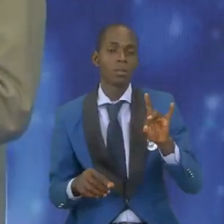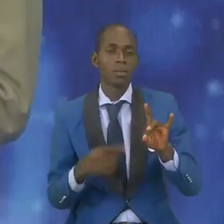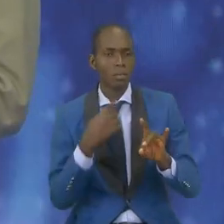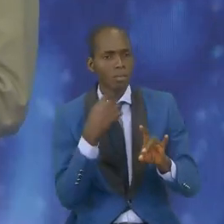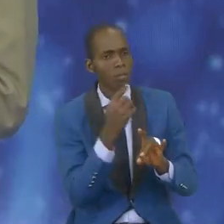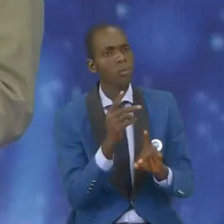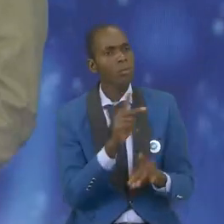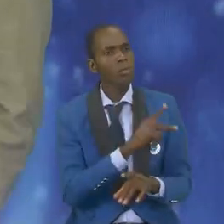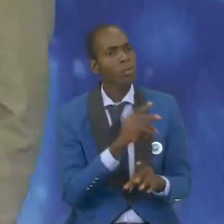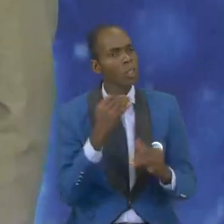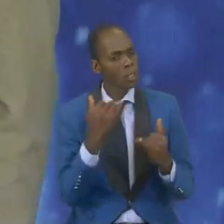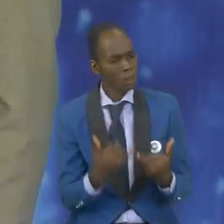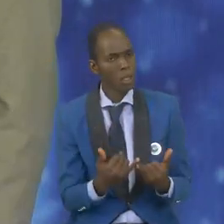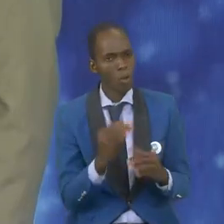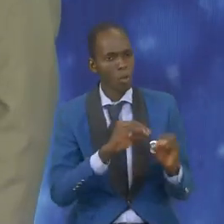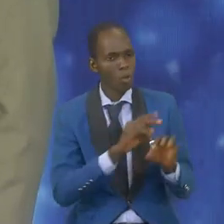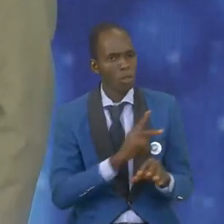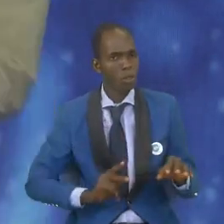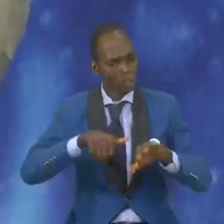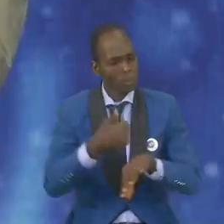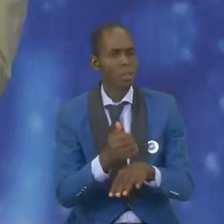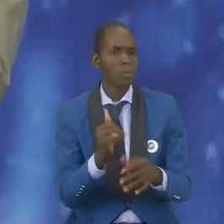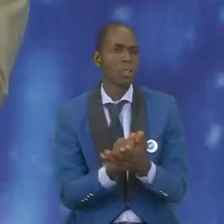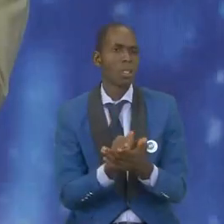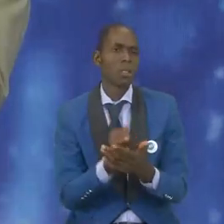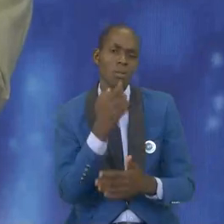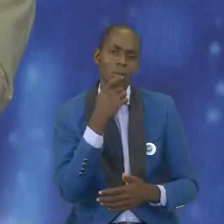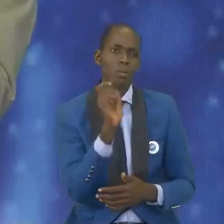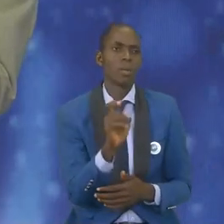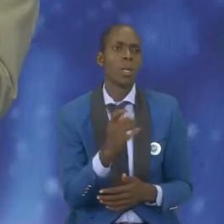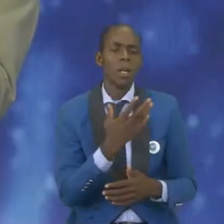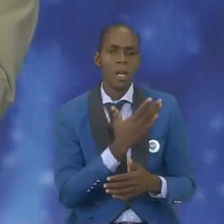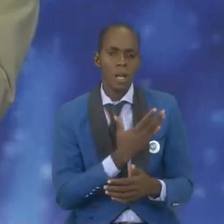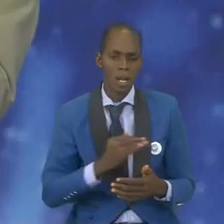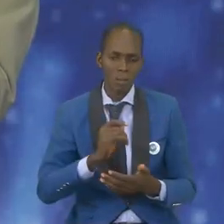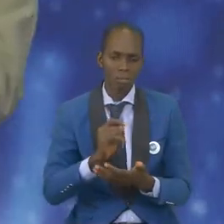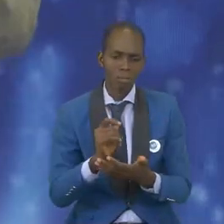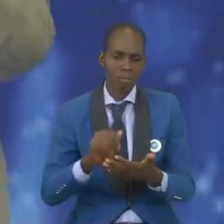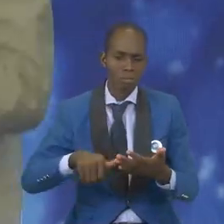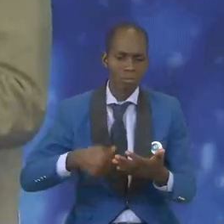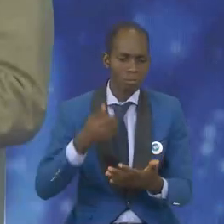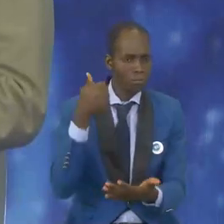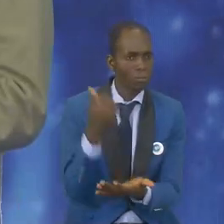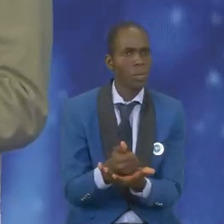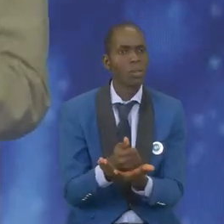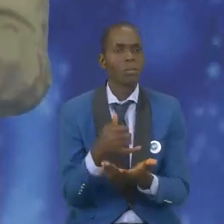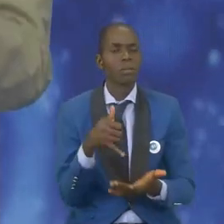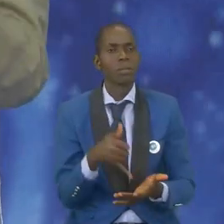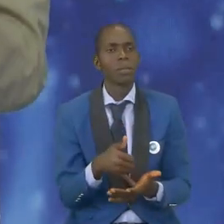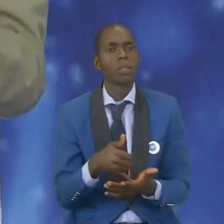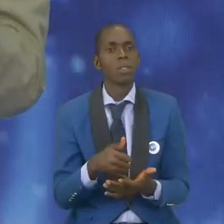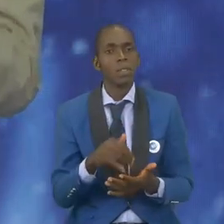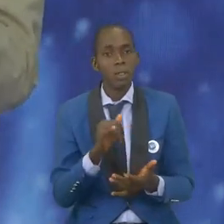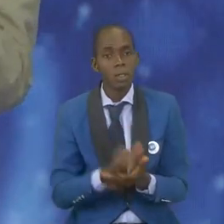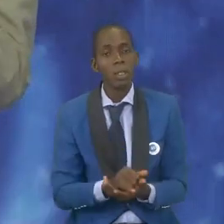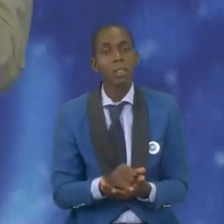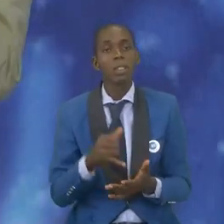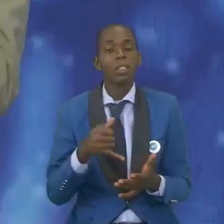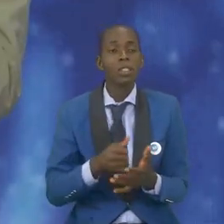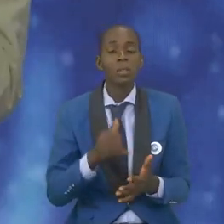Dans le verset 8, maintenant, ô roi, confirme la défense et écris le